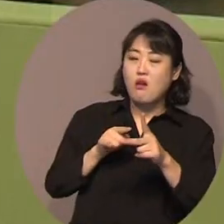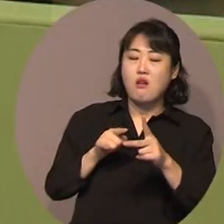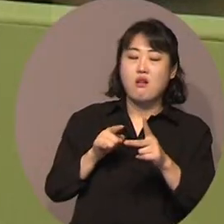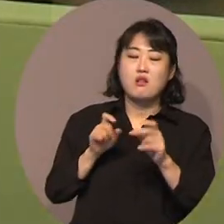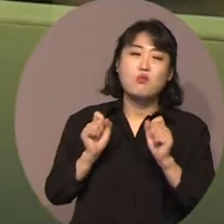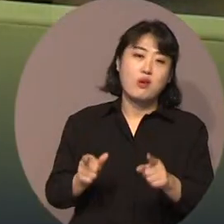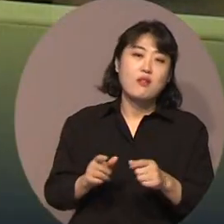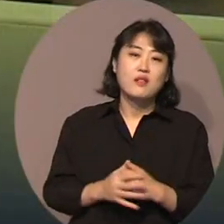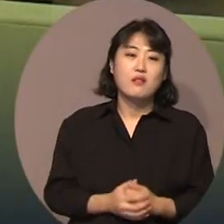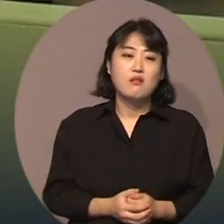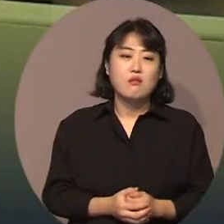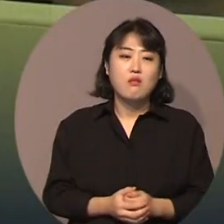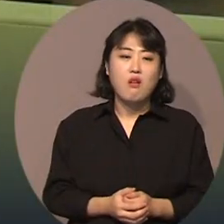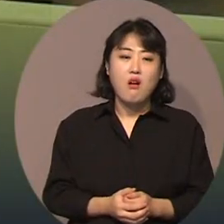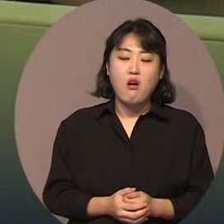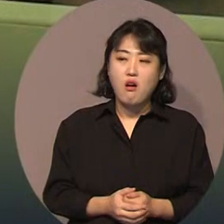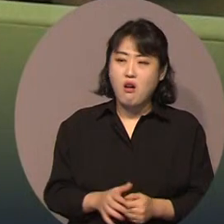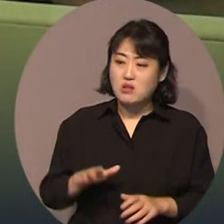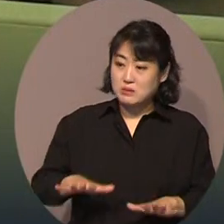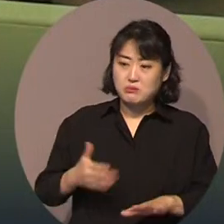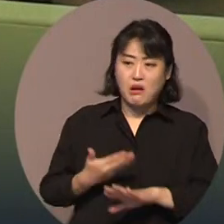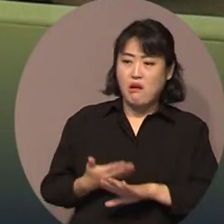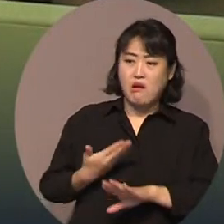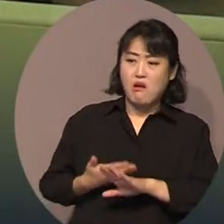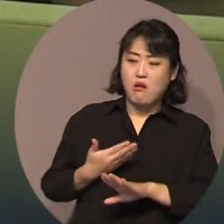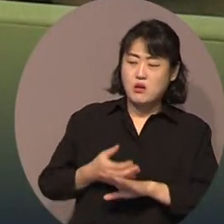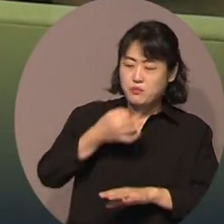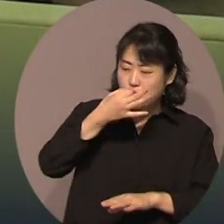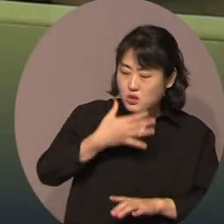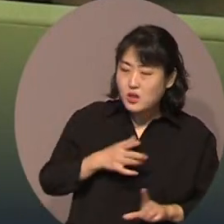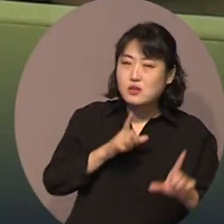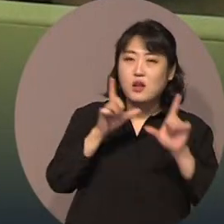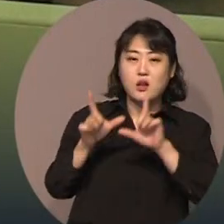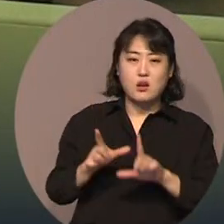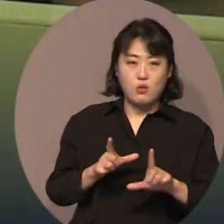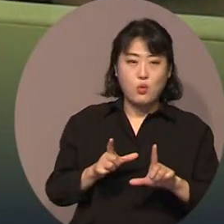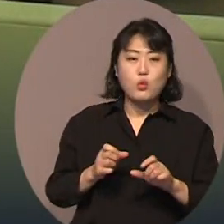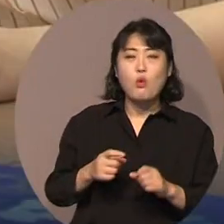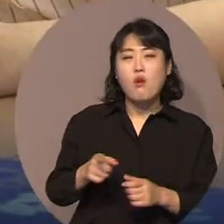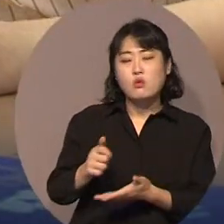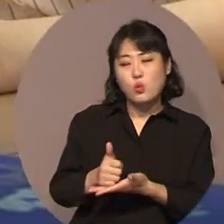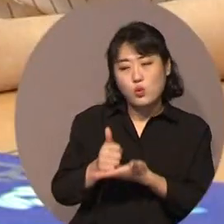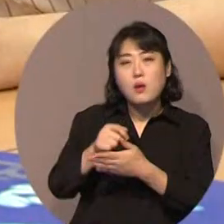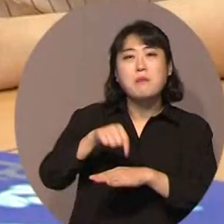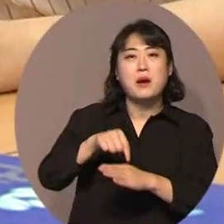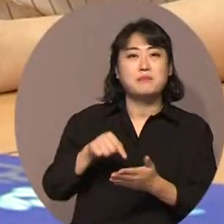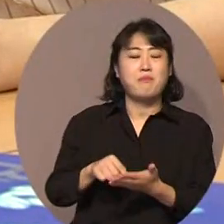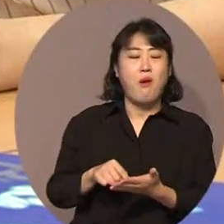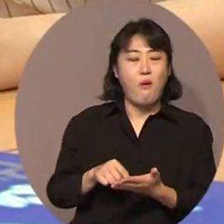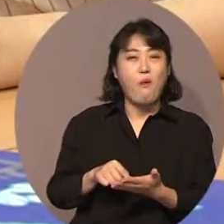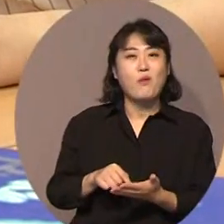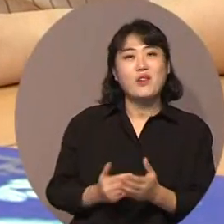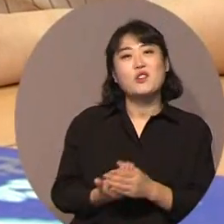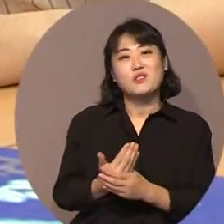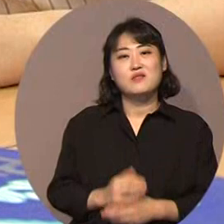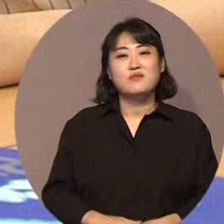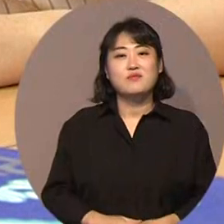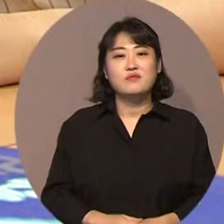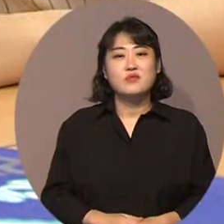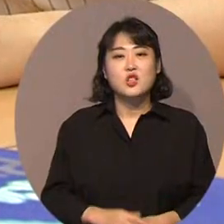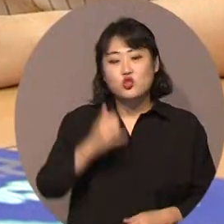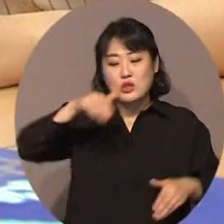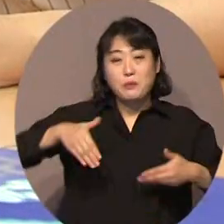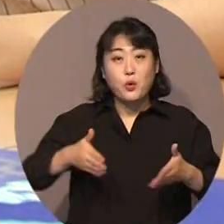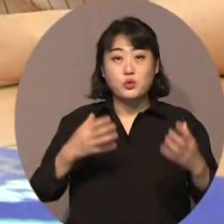다르게 많이 힘들게 사셨고 또 그런 부분에서 존경스러운 마음이 더 커져 왔습니다. 충남교육청